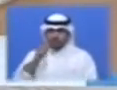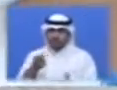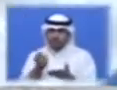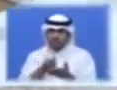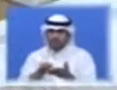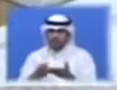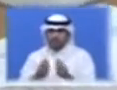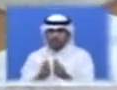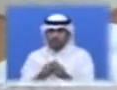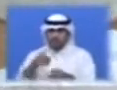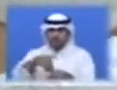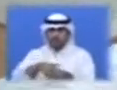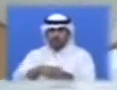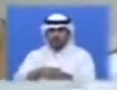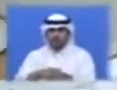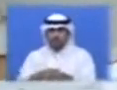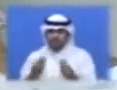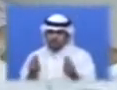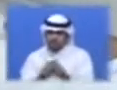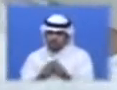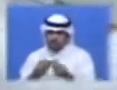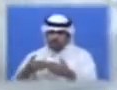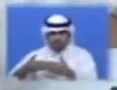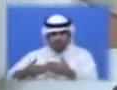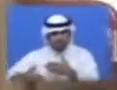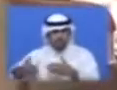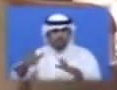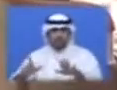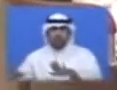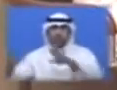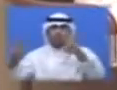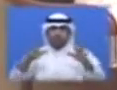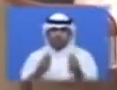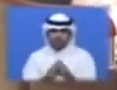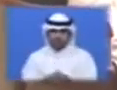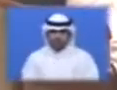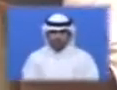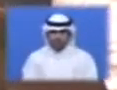عملية التسجيل للترشح للانتخابات التكميلية على مدى أيام الأسبوع القادم.